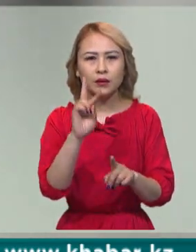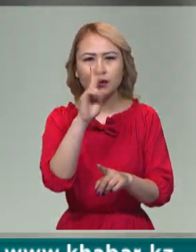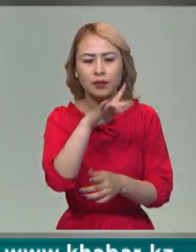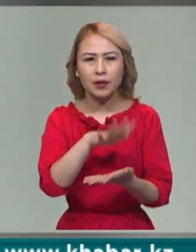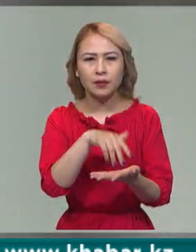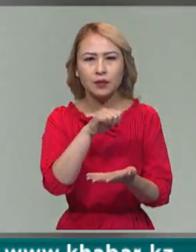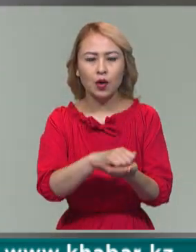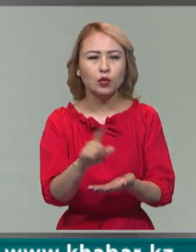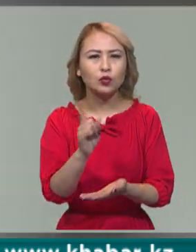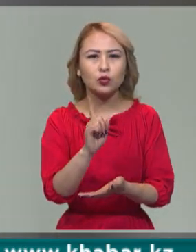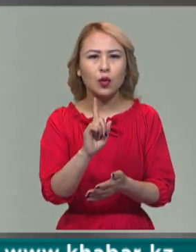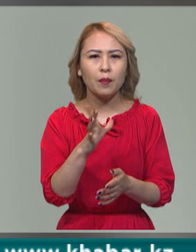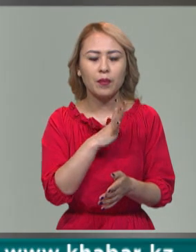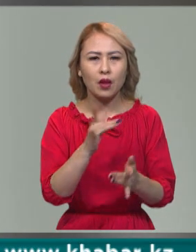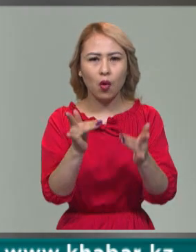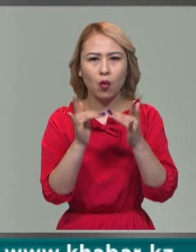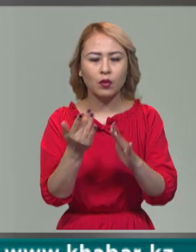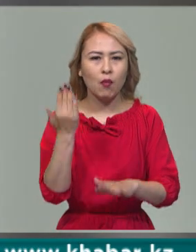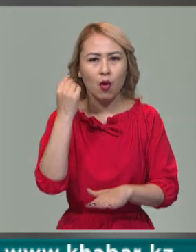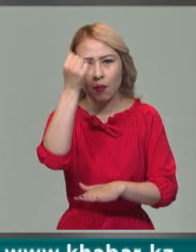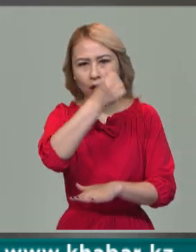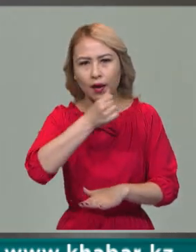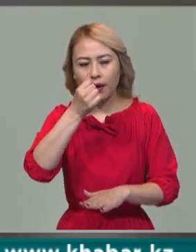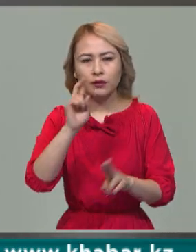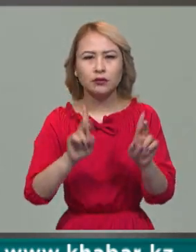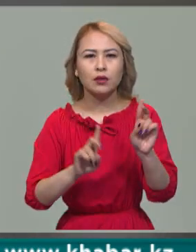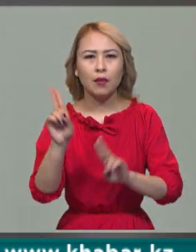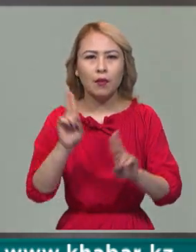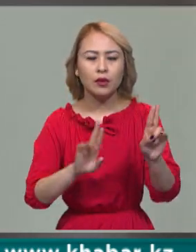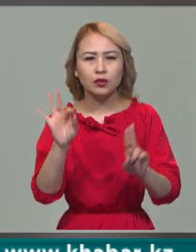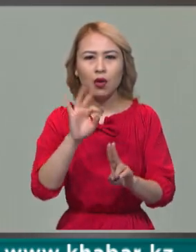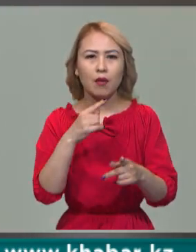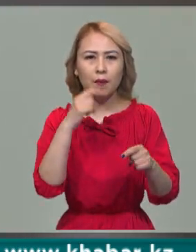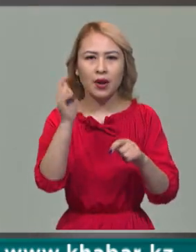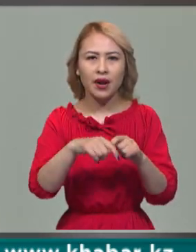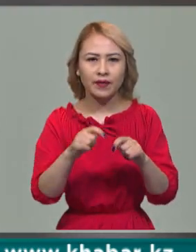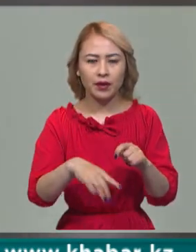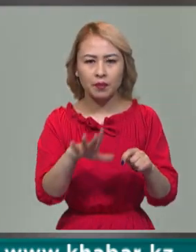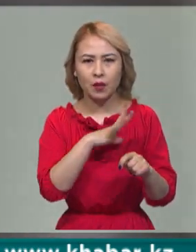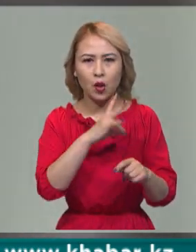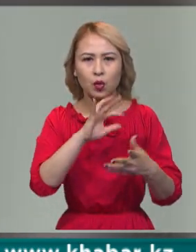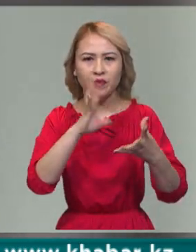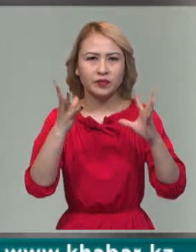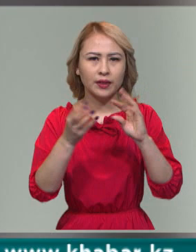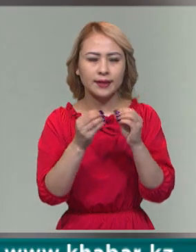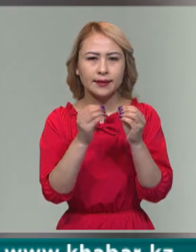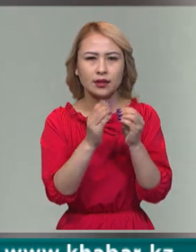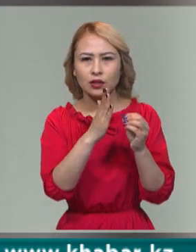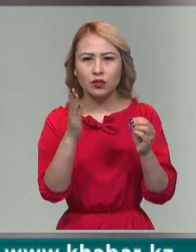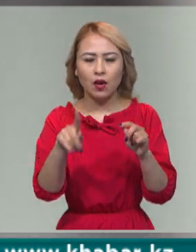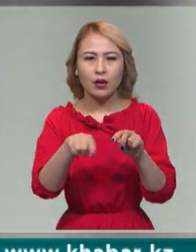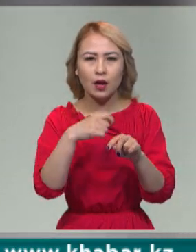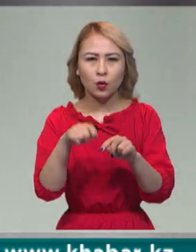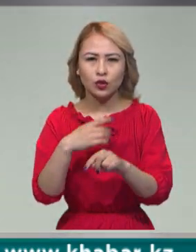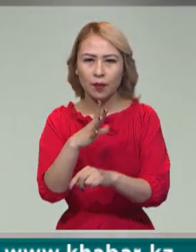шыққан. Өткен жылы бұл жатақханада өрт қауіпсіздігі ережелерінің сақталуы тексерілді. Нәтижесінде 10-нан астам бұзушылық